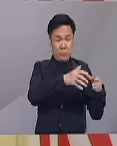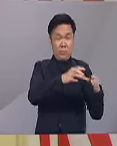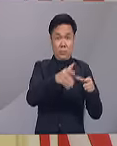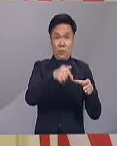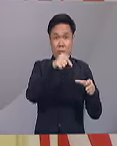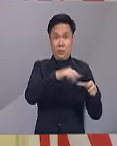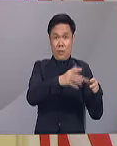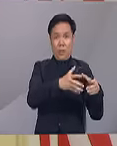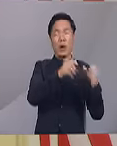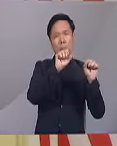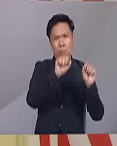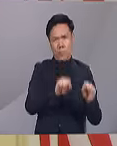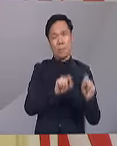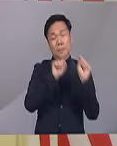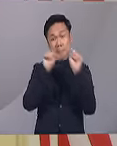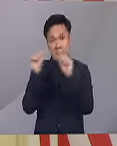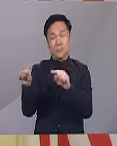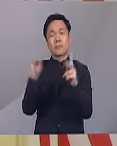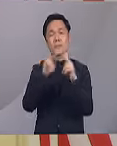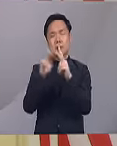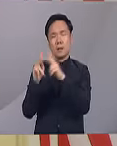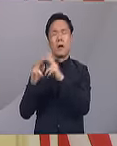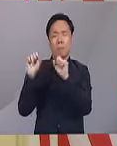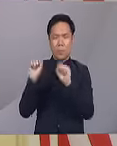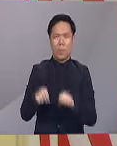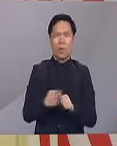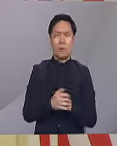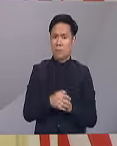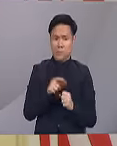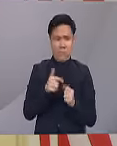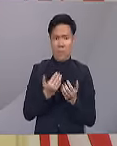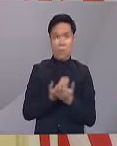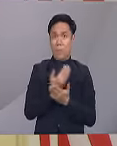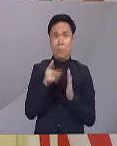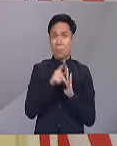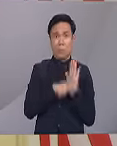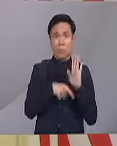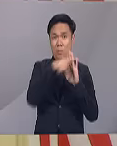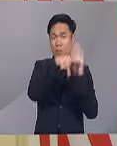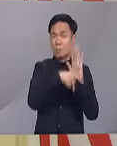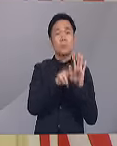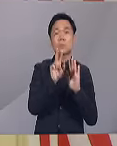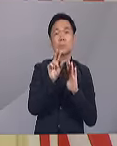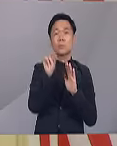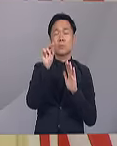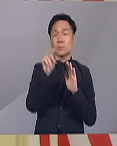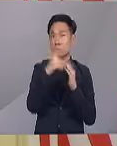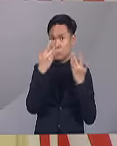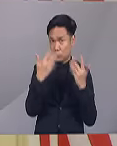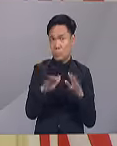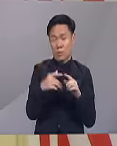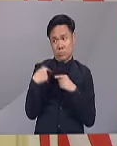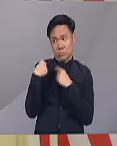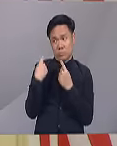kita benarkan pulang. Ya, kita benarkan. Ini bukan baru. Bukan polisi baru, dah lama. Sebahagian besar lebih